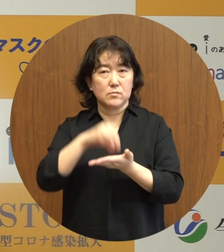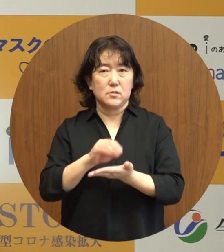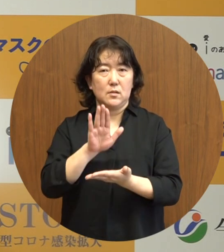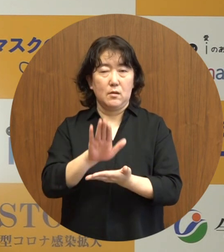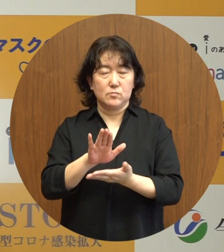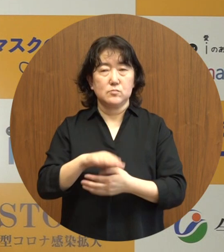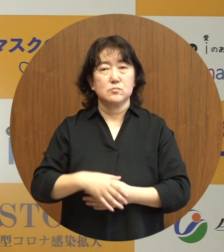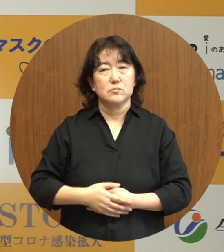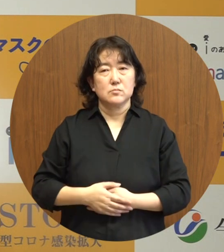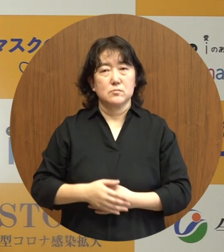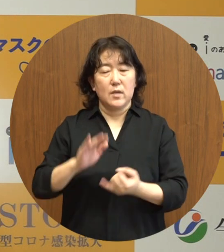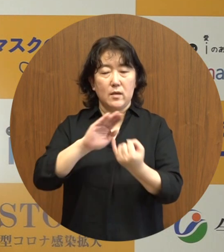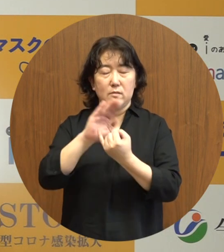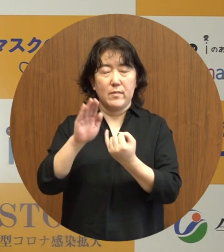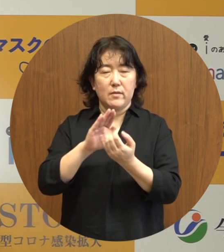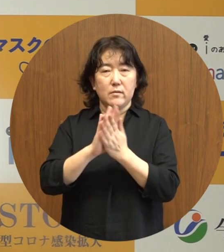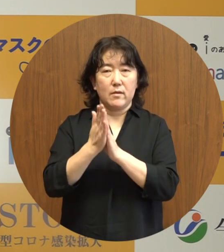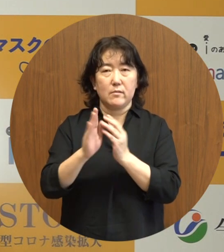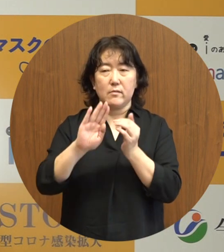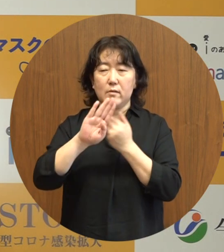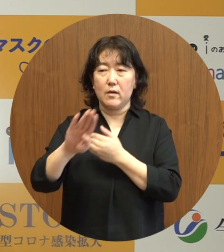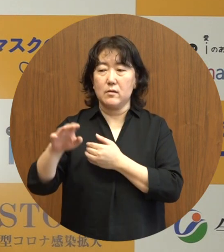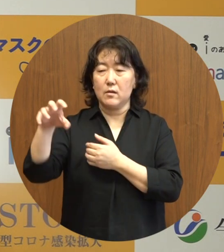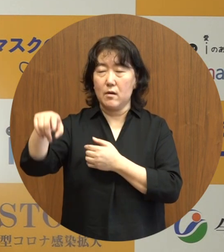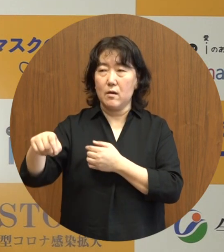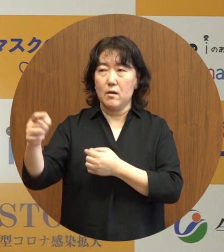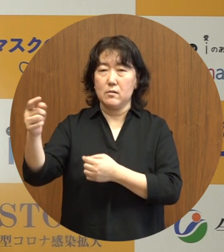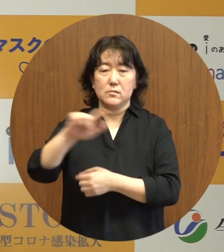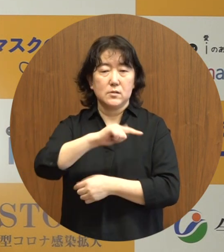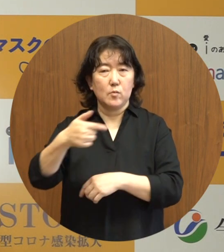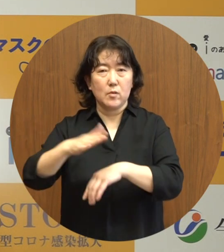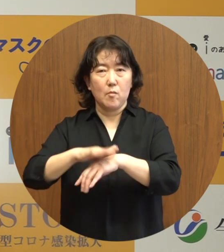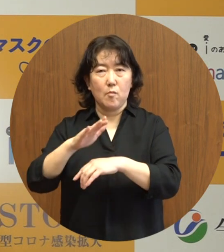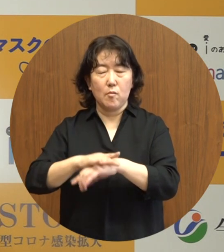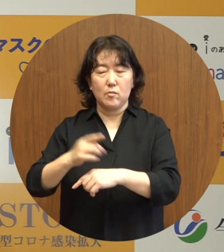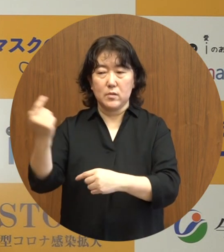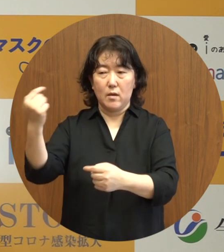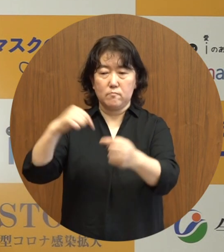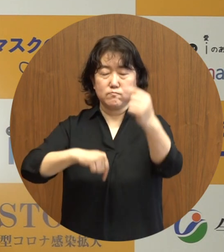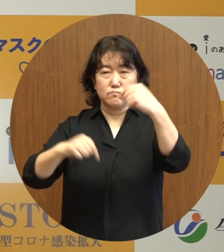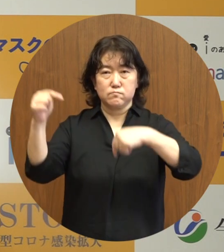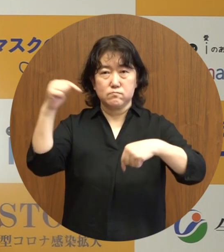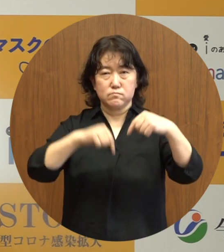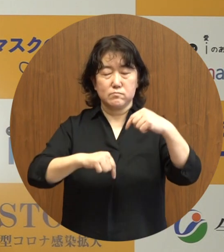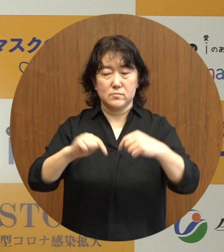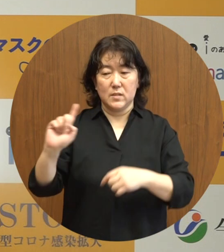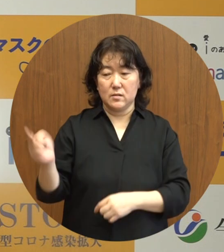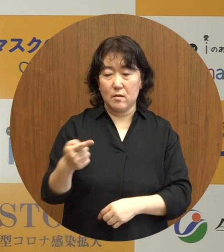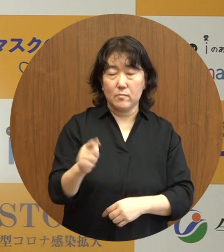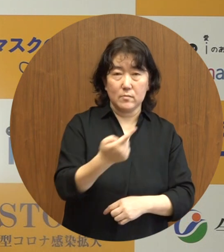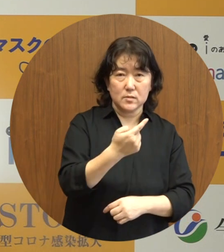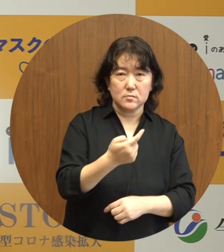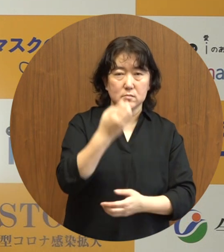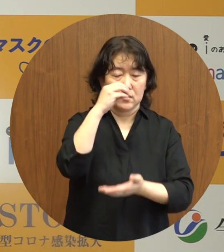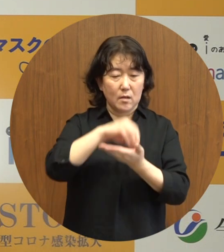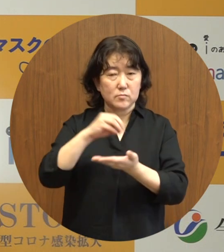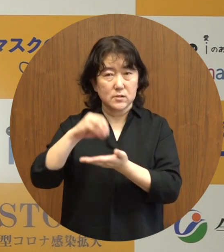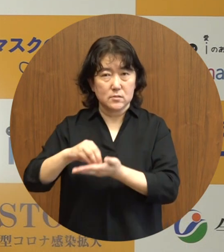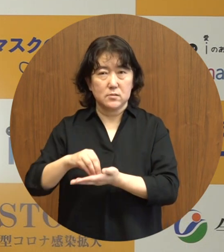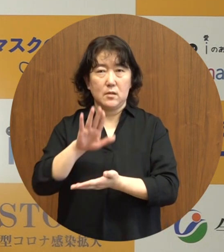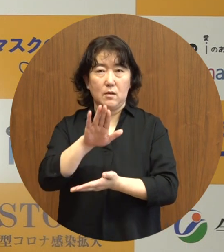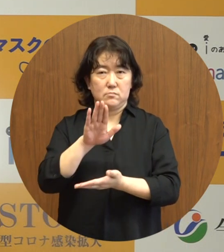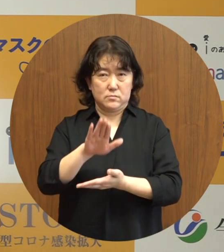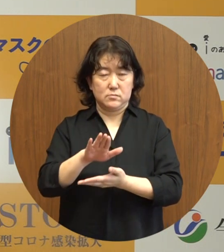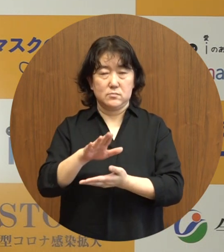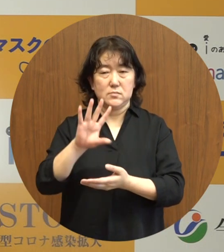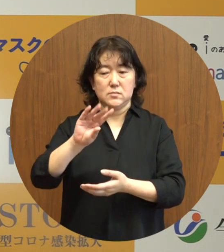ど、県外からの複数のルートで県内に持ち込まれ散発的に確認されているとの知事